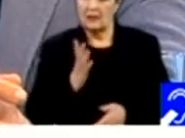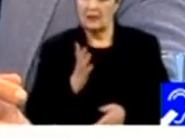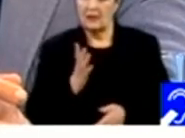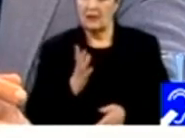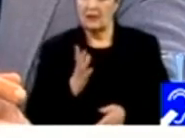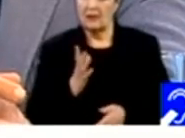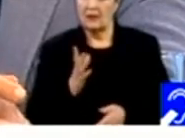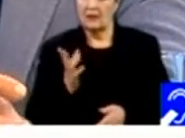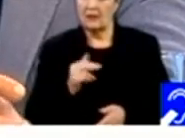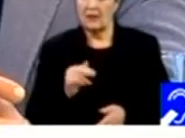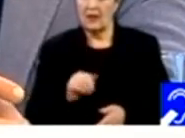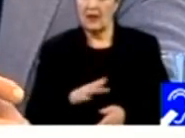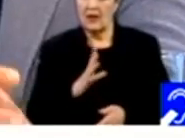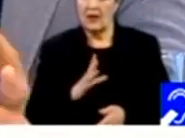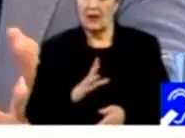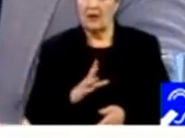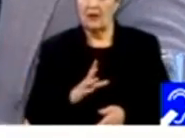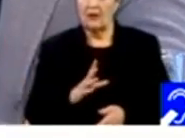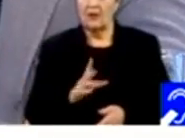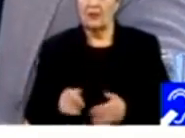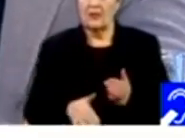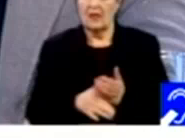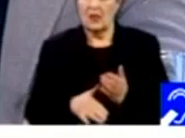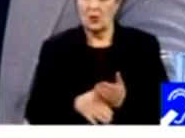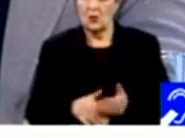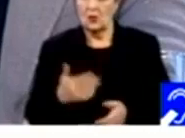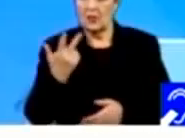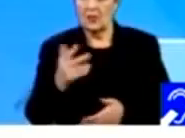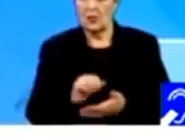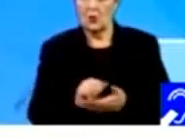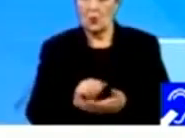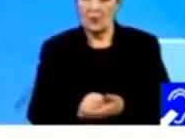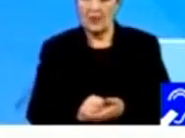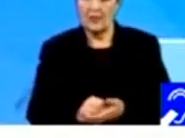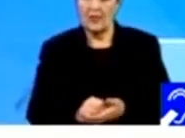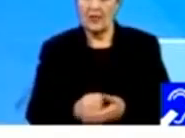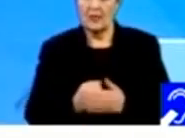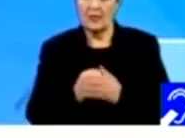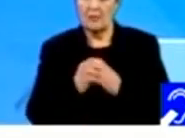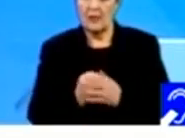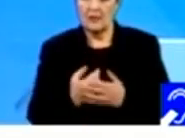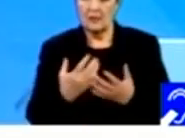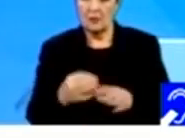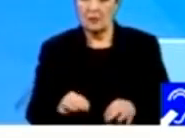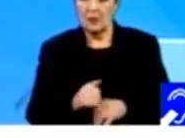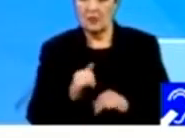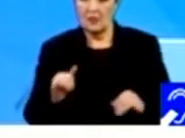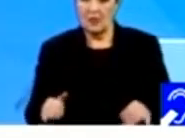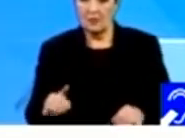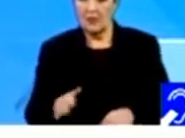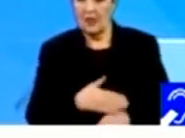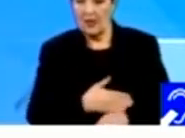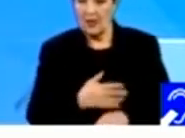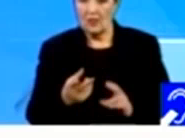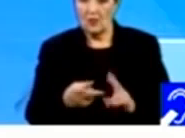un consorțiu de arhitecți care să ne ajute la trei documente de bază. Primul este concepția de dezvoltare durabilă a